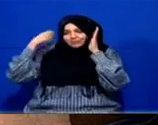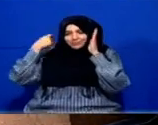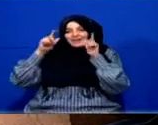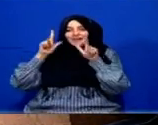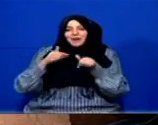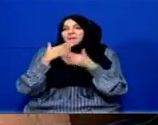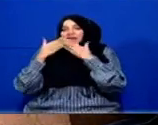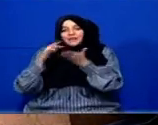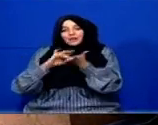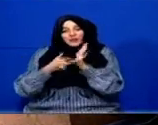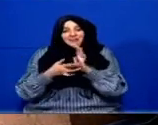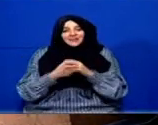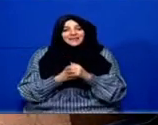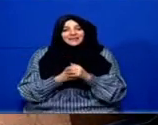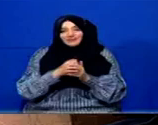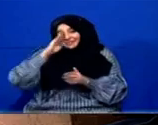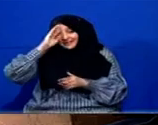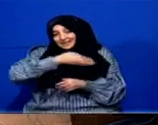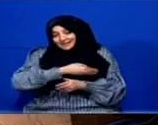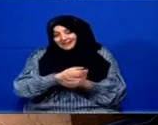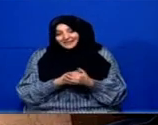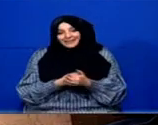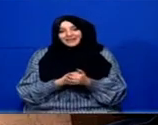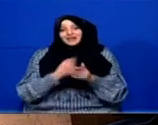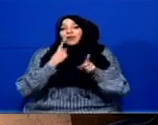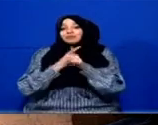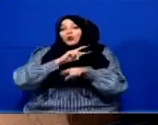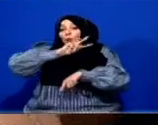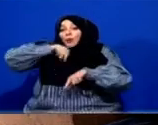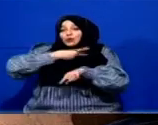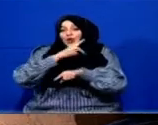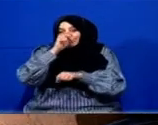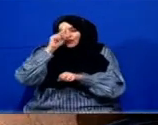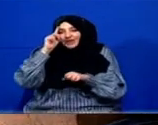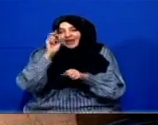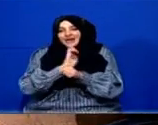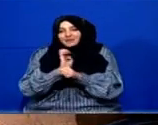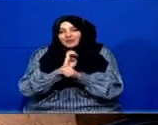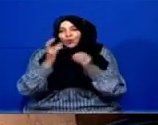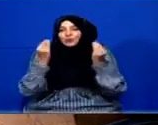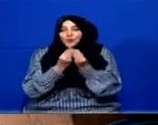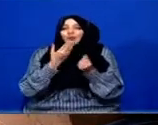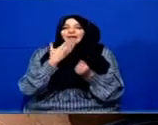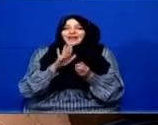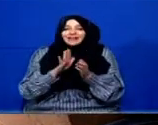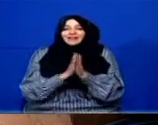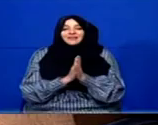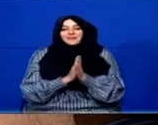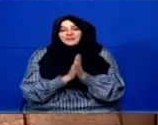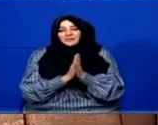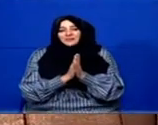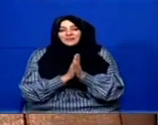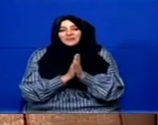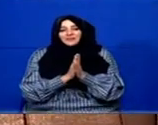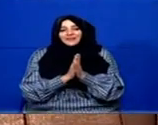تقنيه تحياتنا لكم بعد بعد ان شاء الله في حدود الساعه 9:00 في برنامج الصلح خير